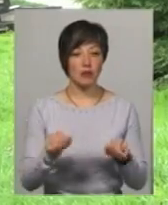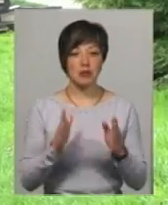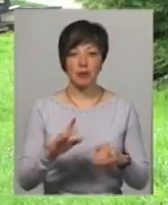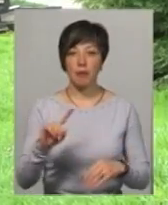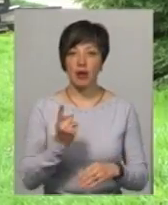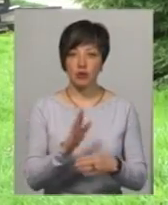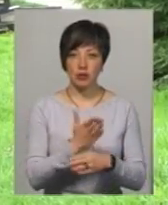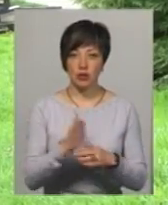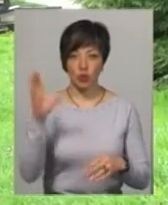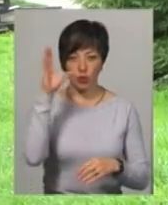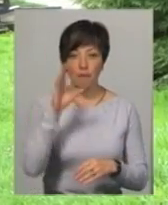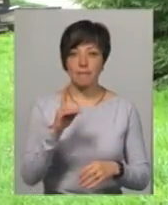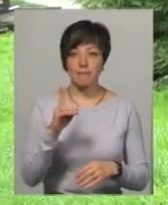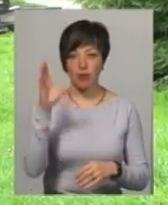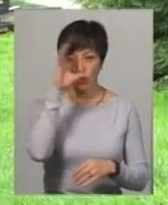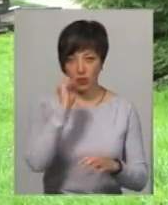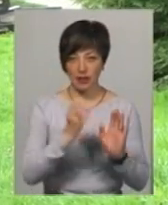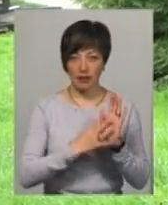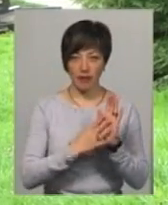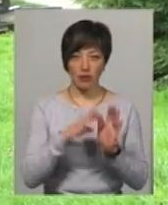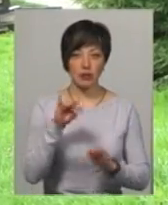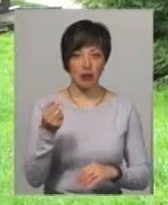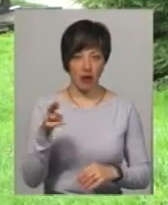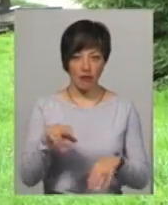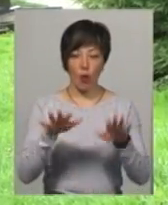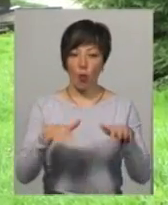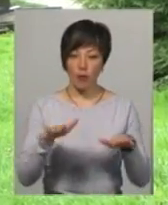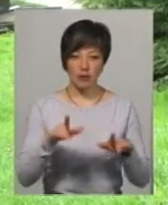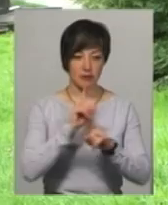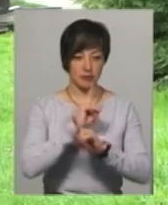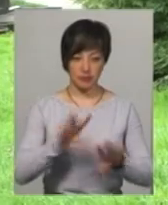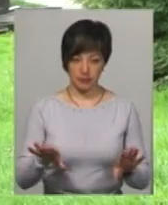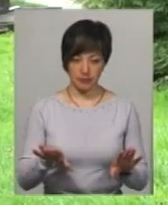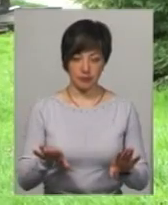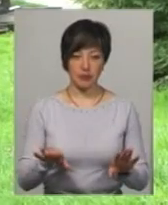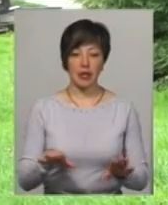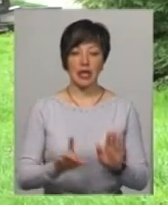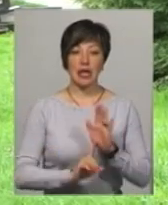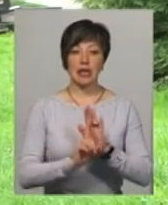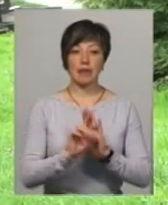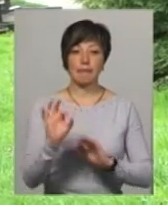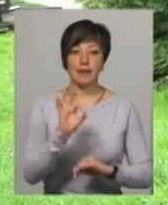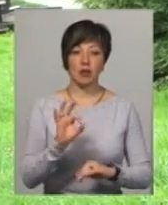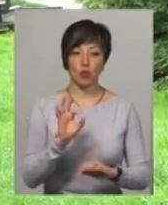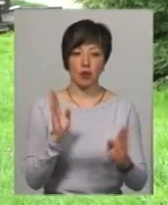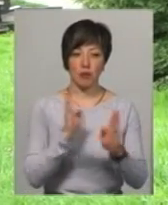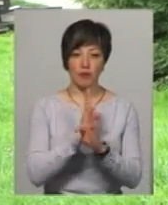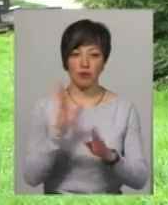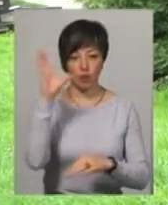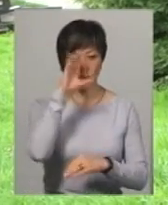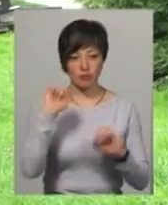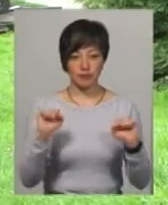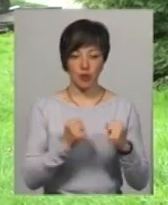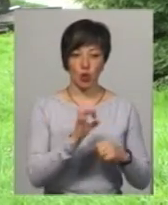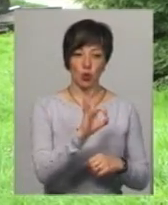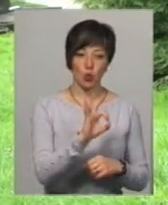першій половині ночі. 9 травня опадів не прогнозуємо, Температура повітря вночі ще досить прохолодна, 0